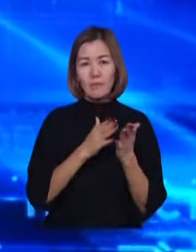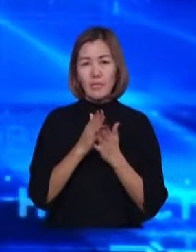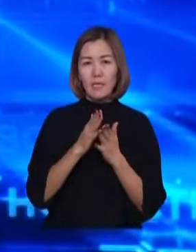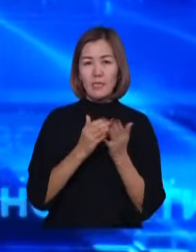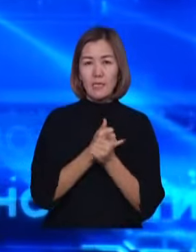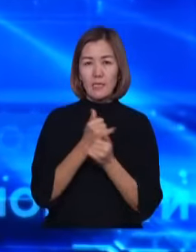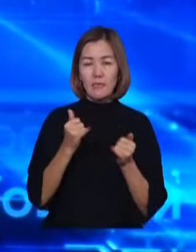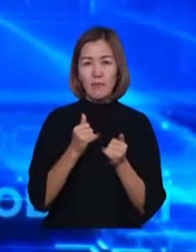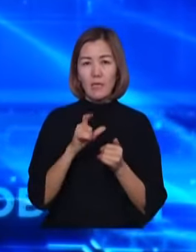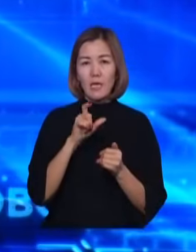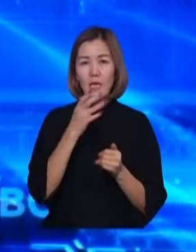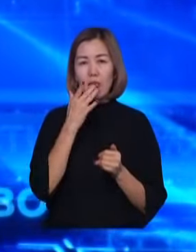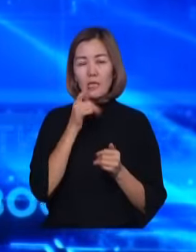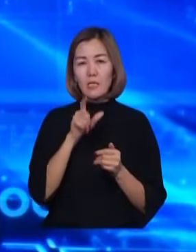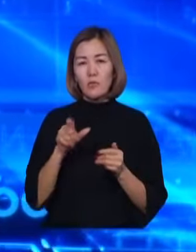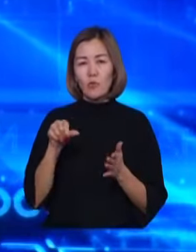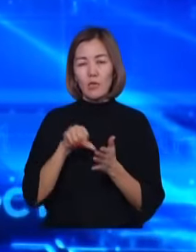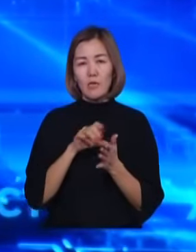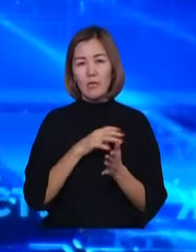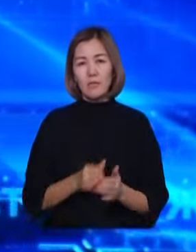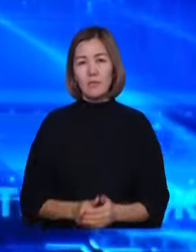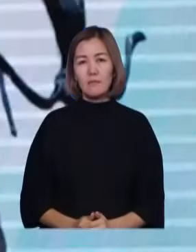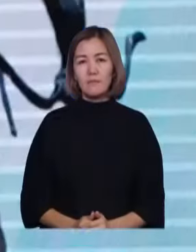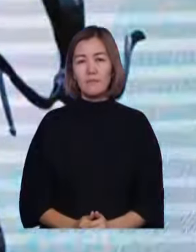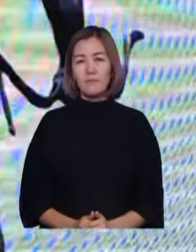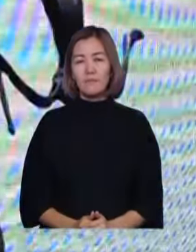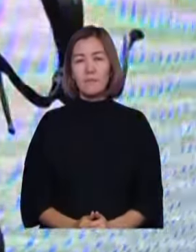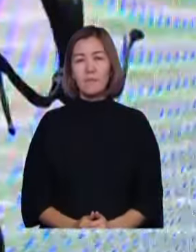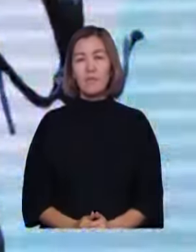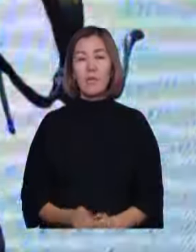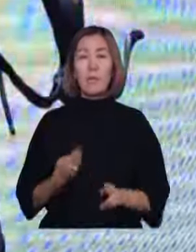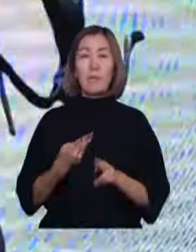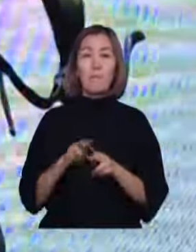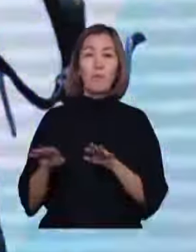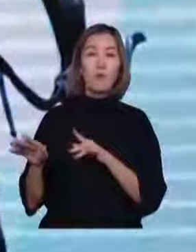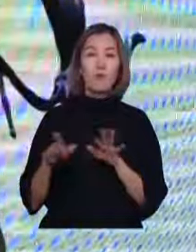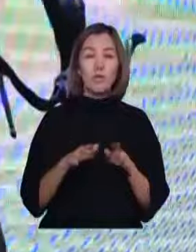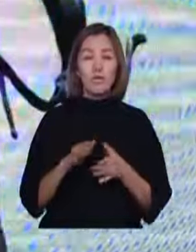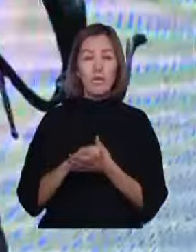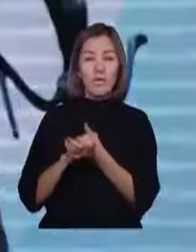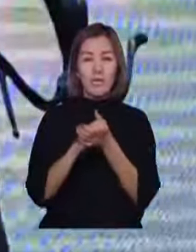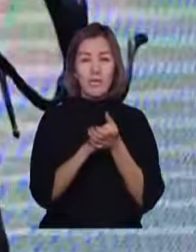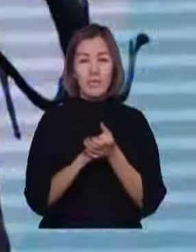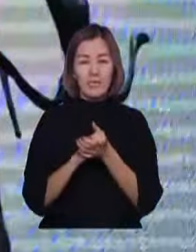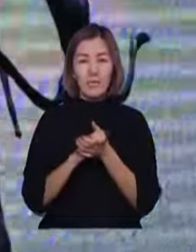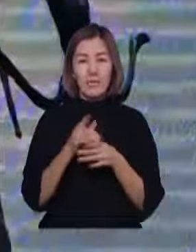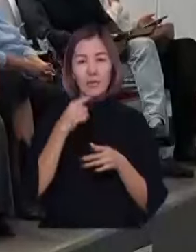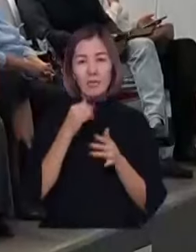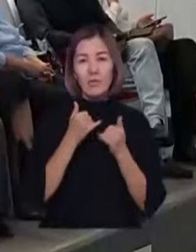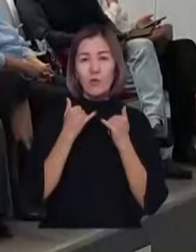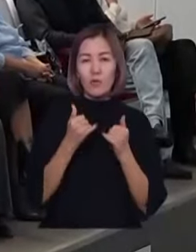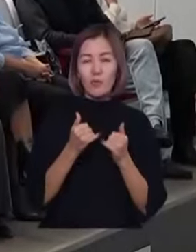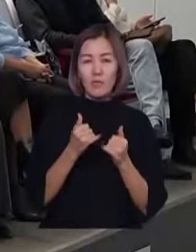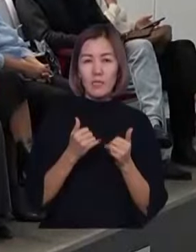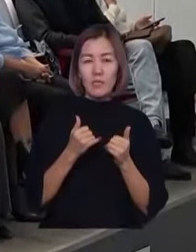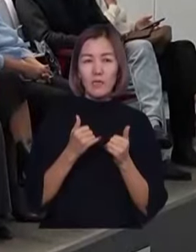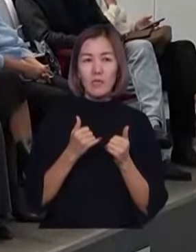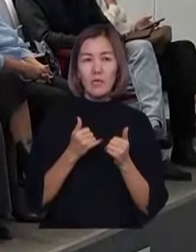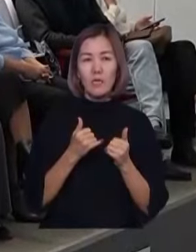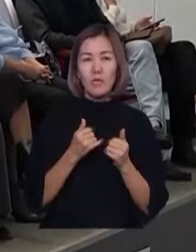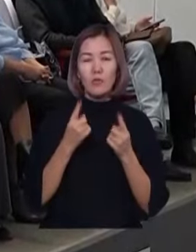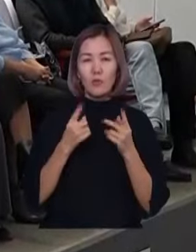қызмет атқаратын этнос өкілдері қатысты. Бұл шара елдің бірлігін нығайтып, тілге деген құрметті күшейтуге бағытталған.